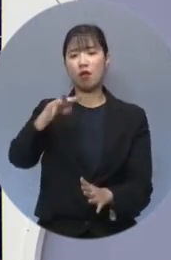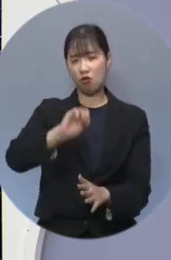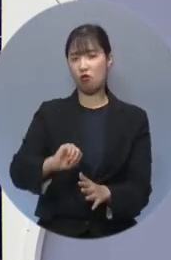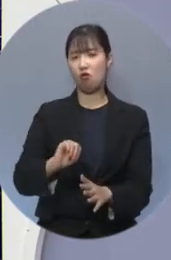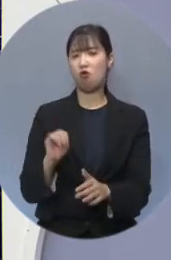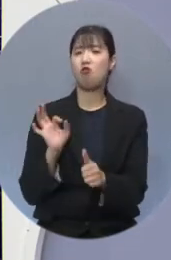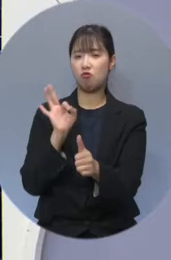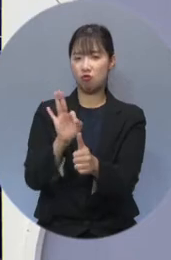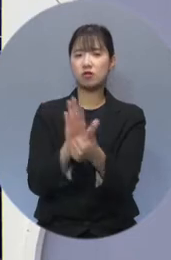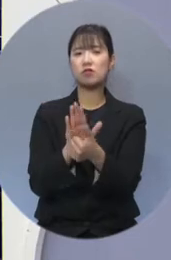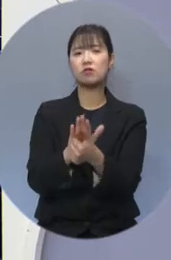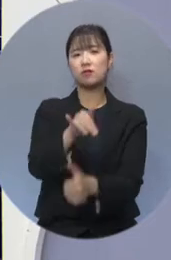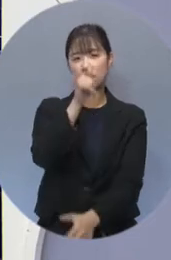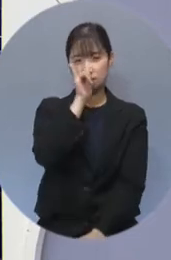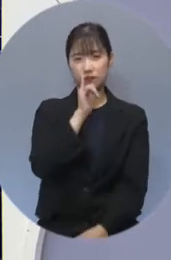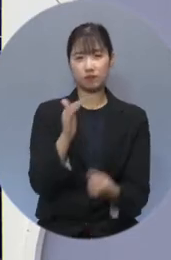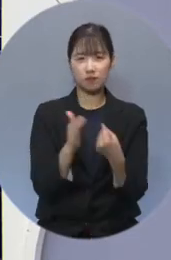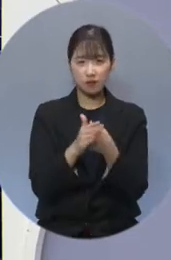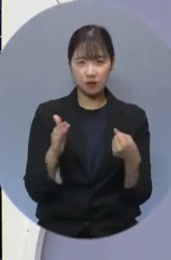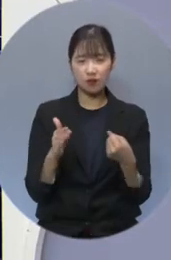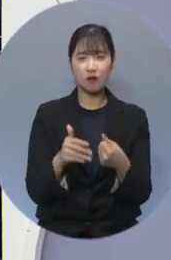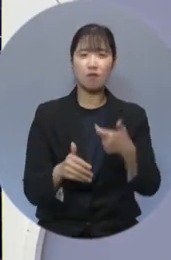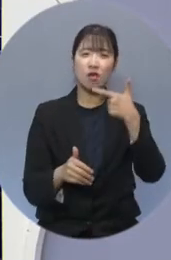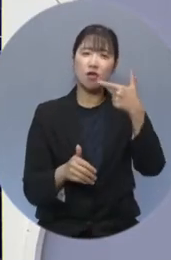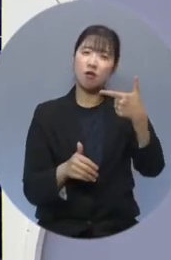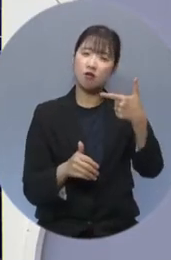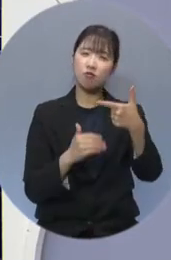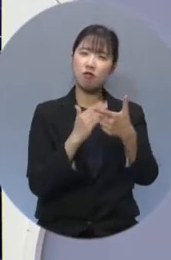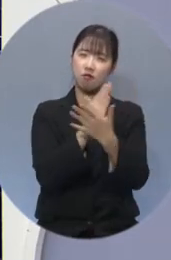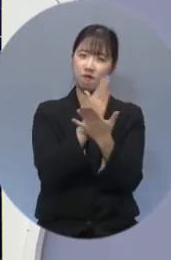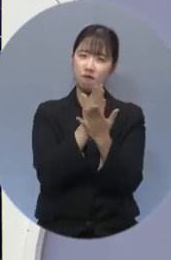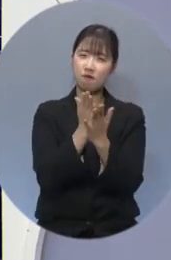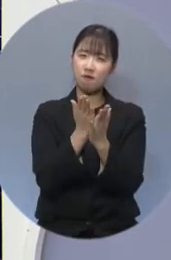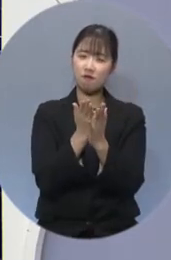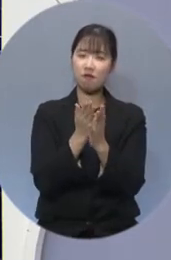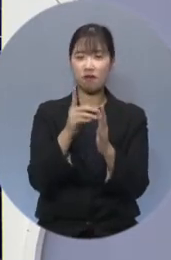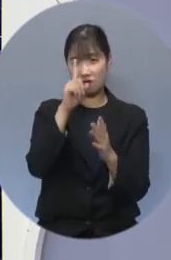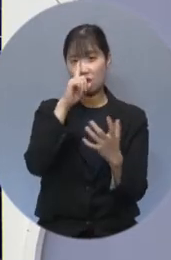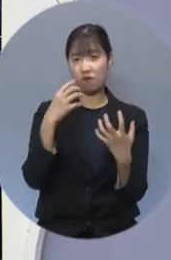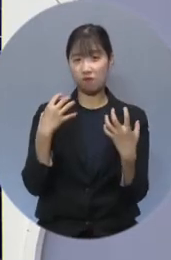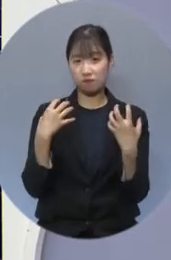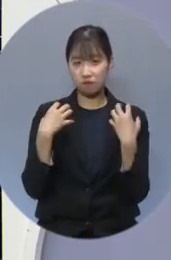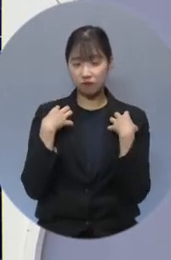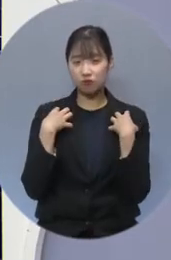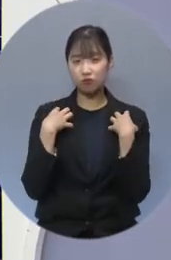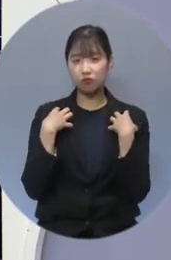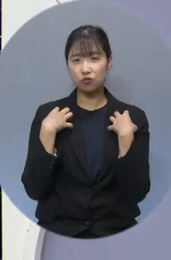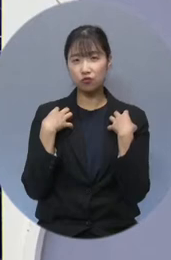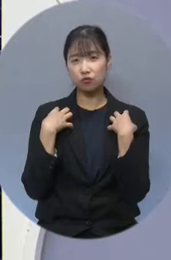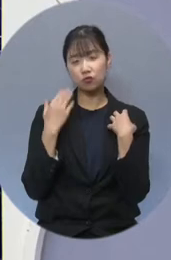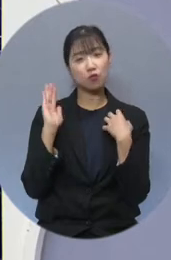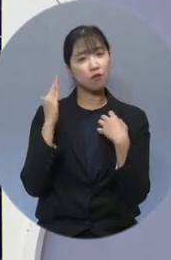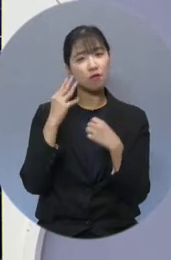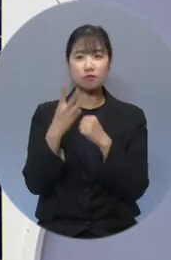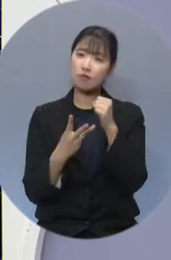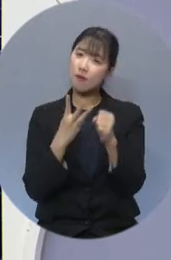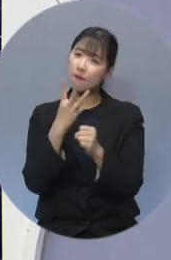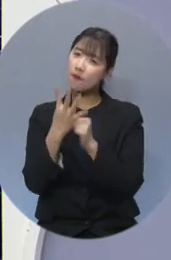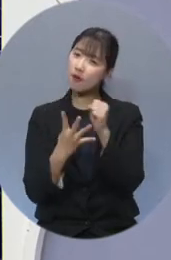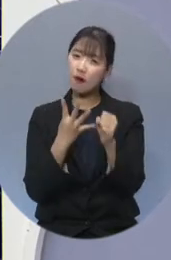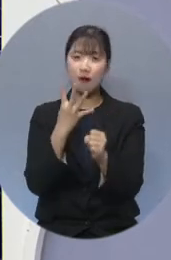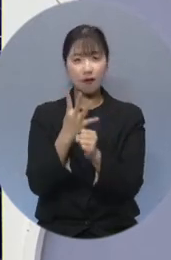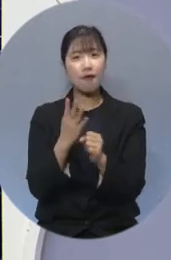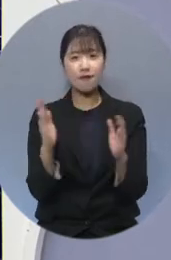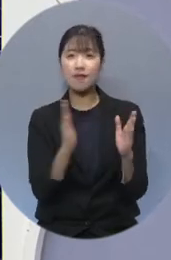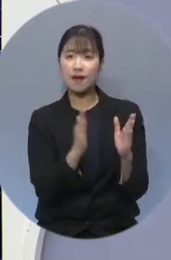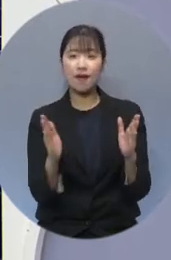이래서 한 6개 정도의 지금 이 정부가 최근 이제 한